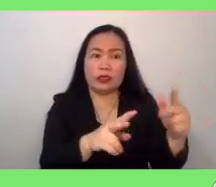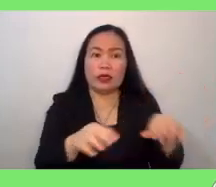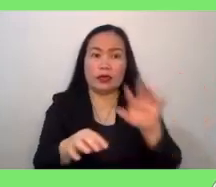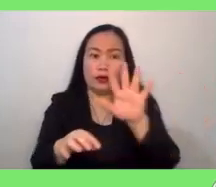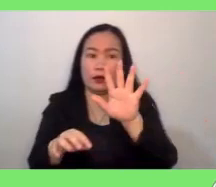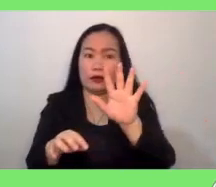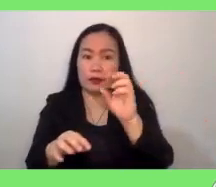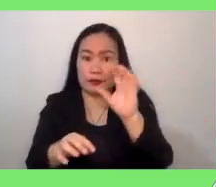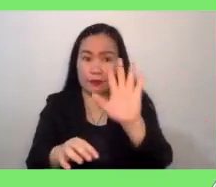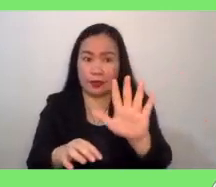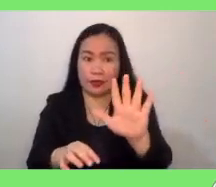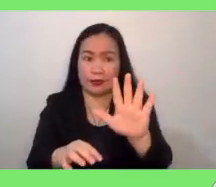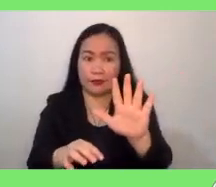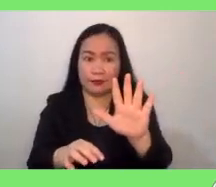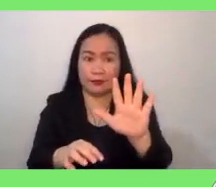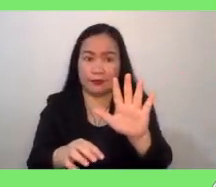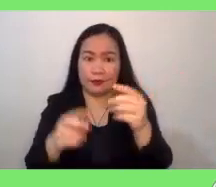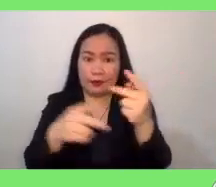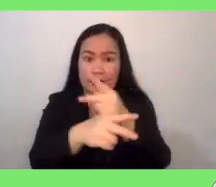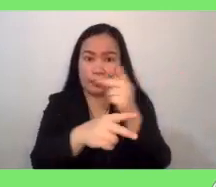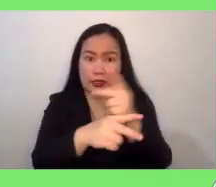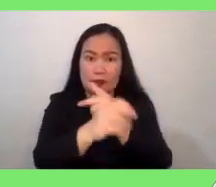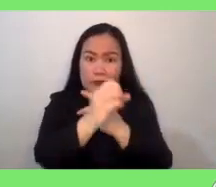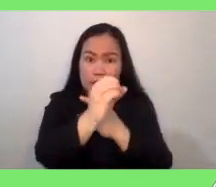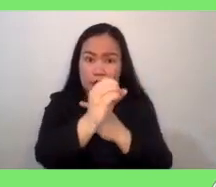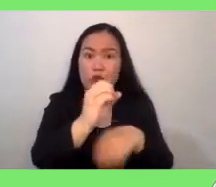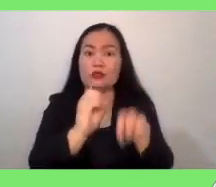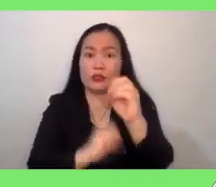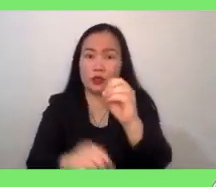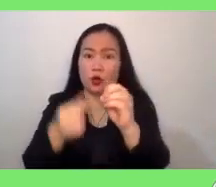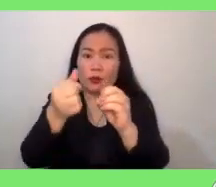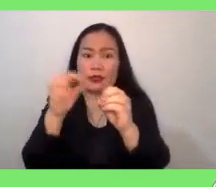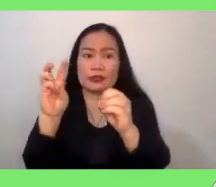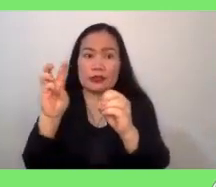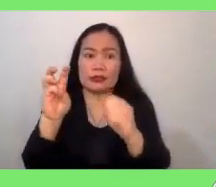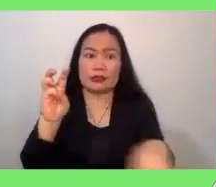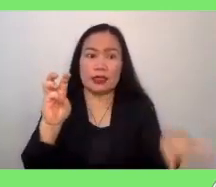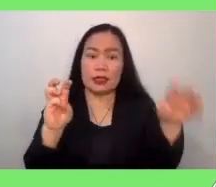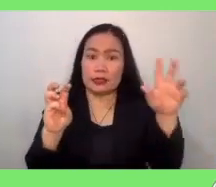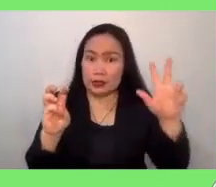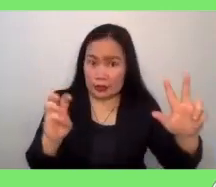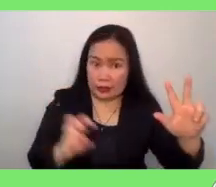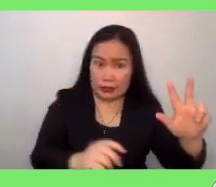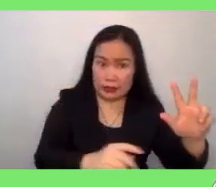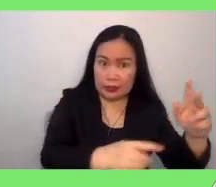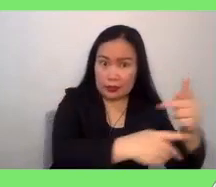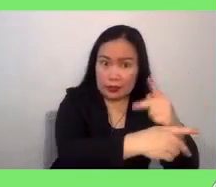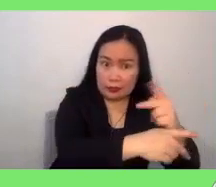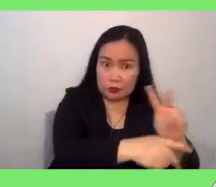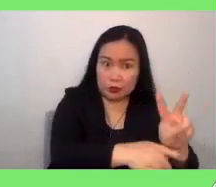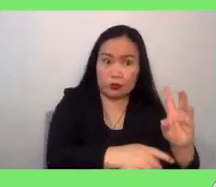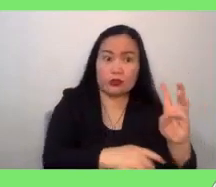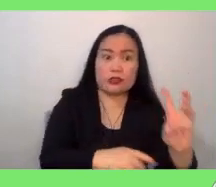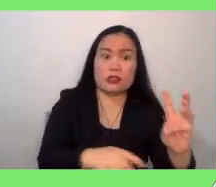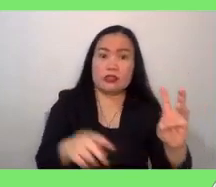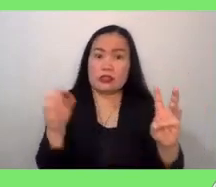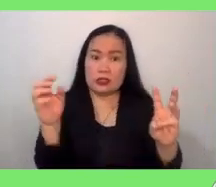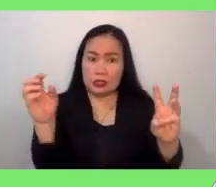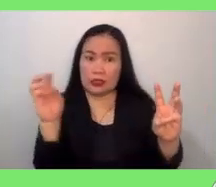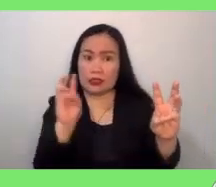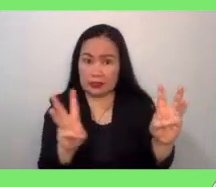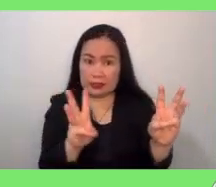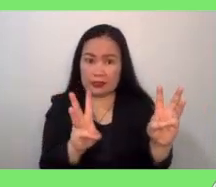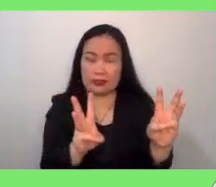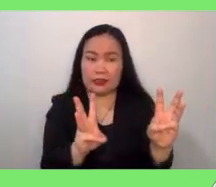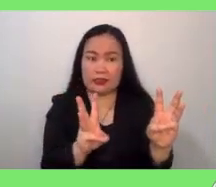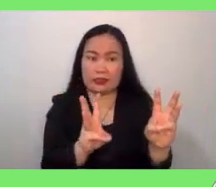times 0, that is 0, plus 6. Okay? So, 3 times 2, this is 6. Sa right side natin, 0